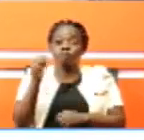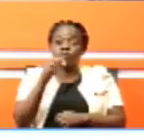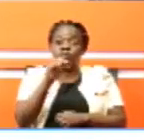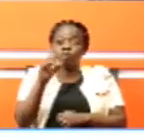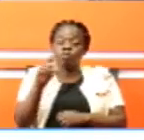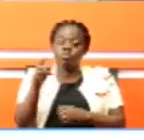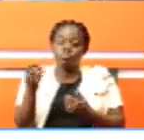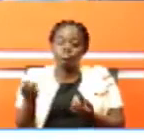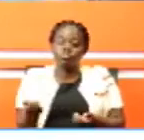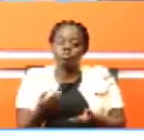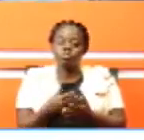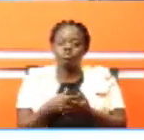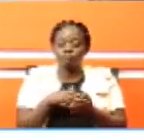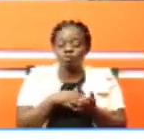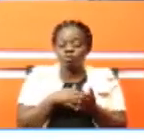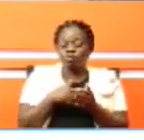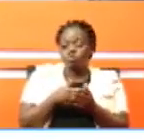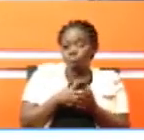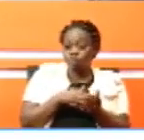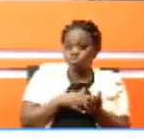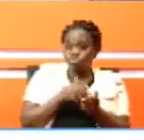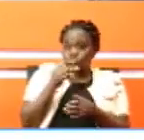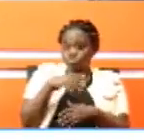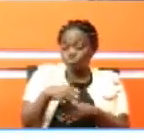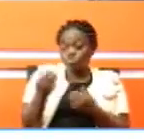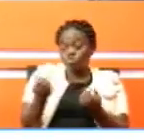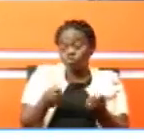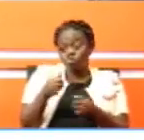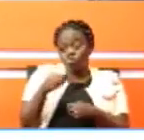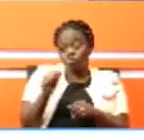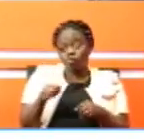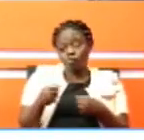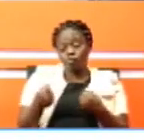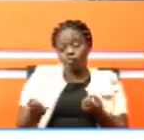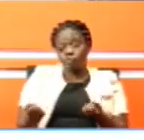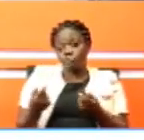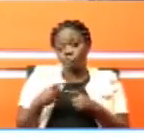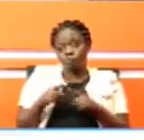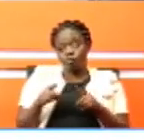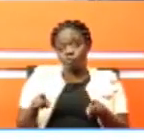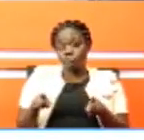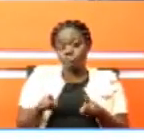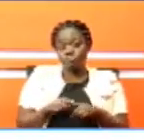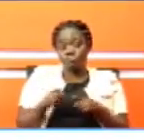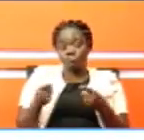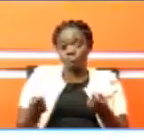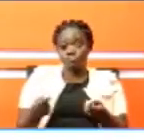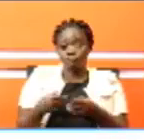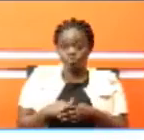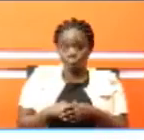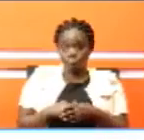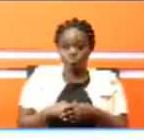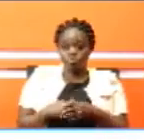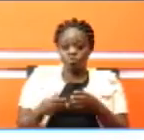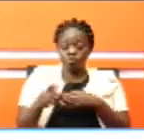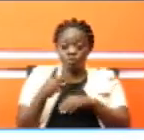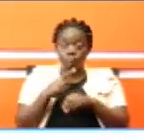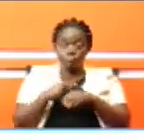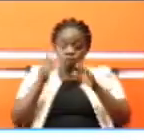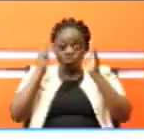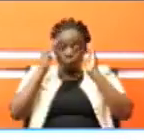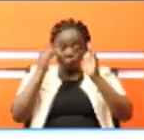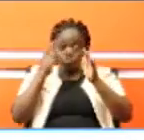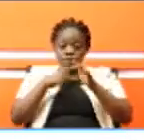yaggwamu amaanyi baggwamu amaanyi emmotoka yennyininyini eba tekyasobola kustartinga ne battery yennyini eba efudde omulundi oguddako tujja